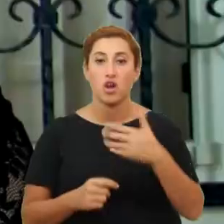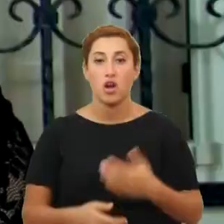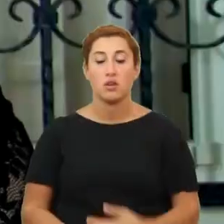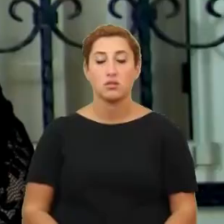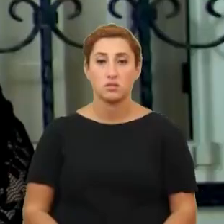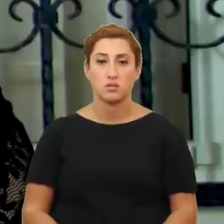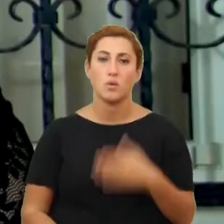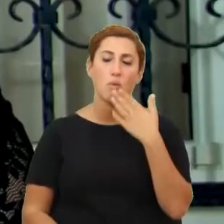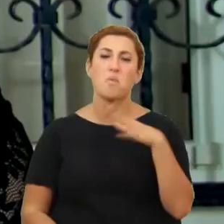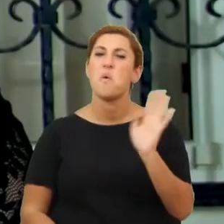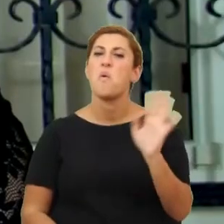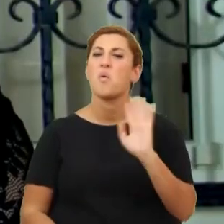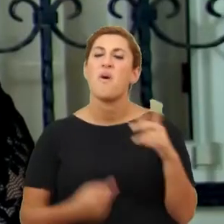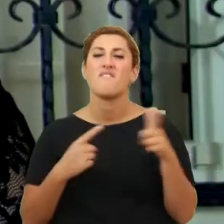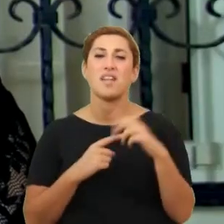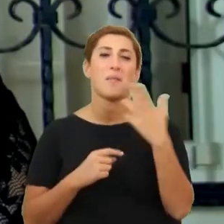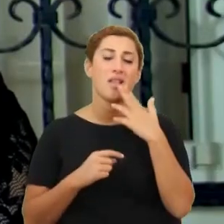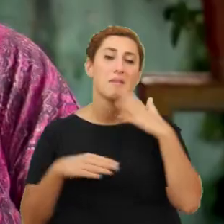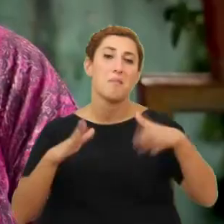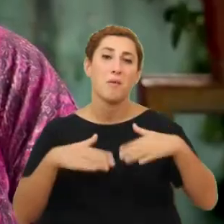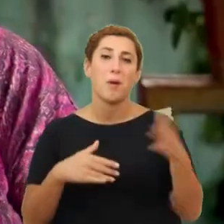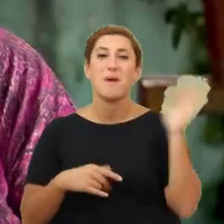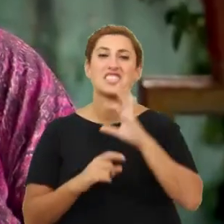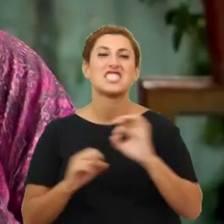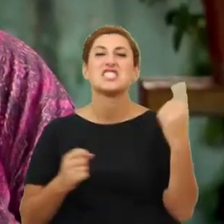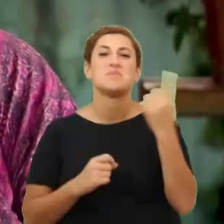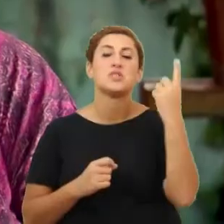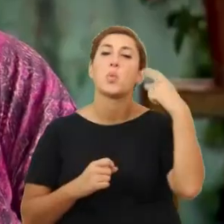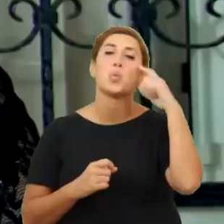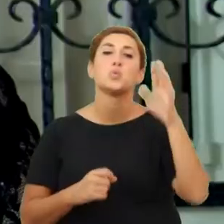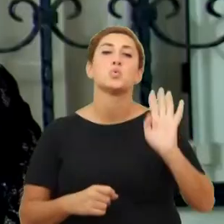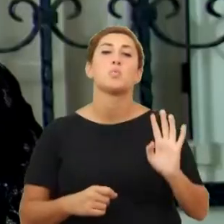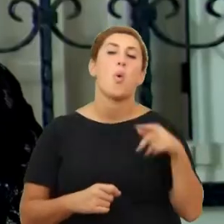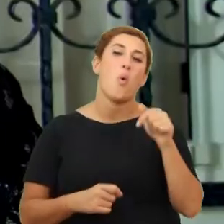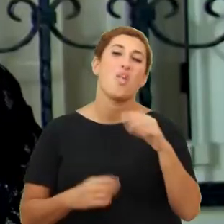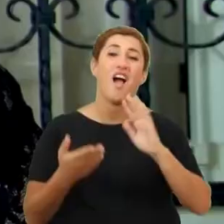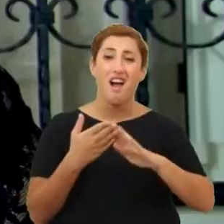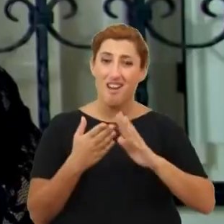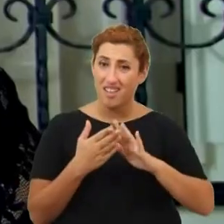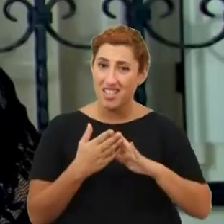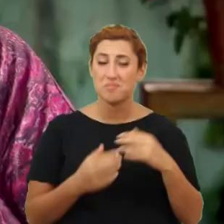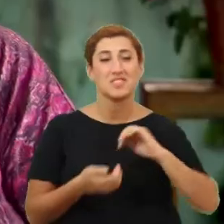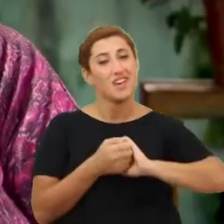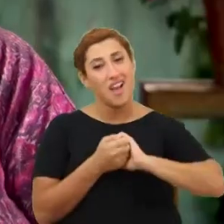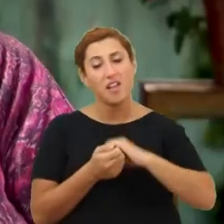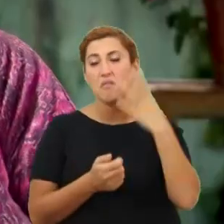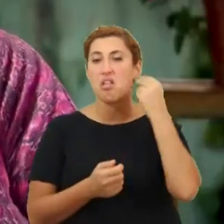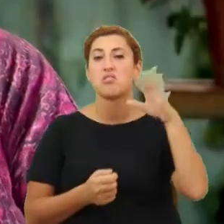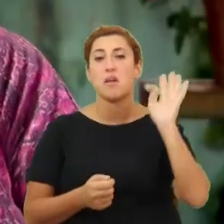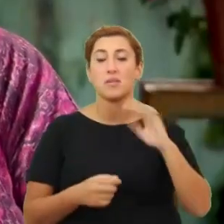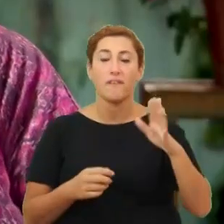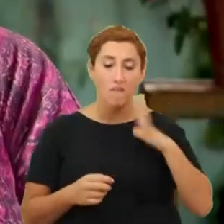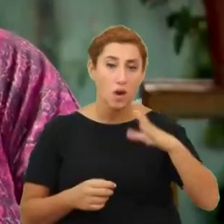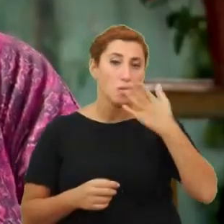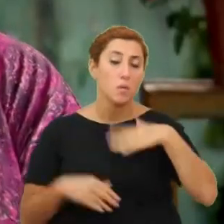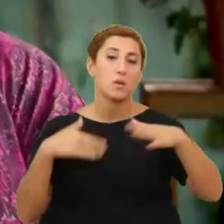çağırdı. Yok canım yok. Fatma Hanım barbeküden başka hiçbir şey düşünmez. Öyle arkadaşmış, kankaymış, anlamaz.